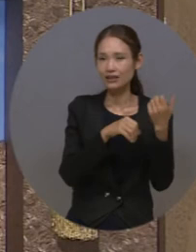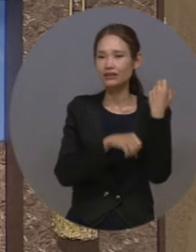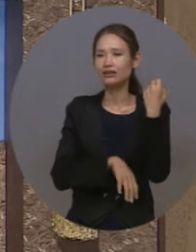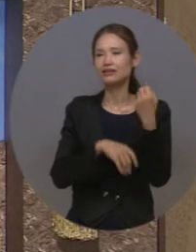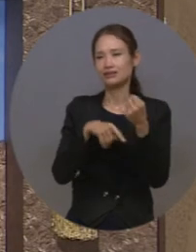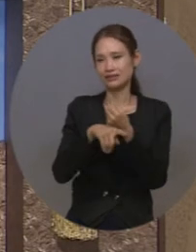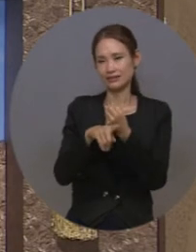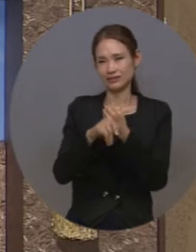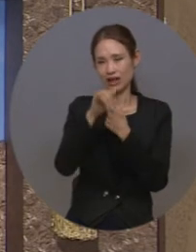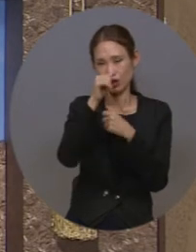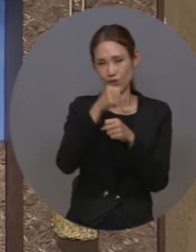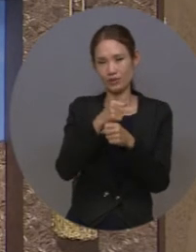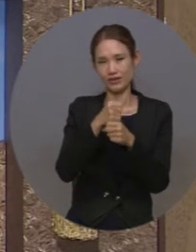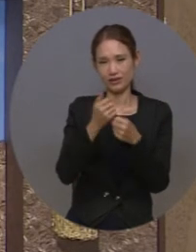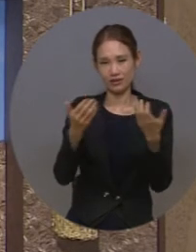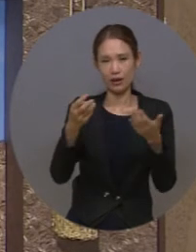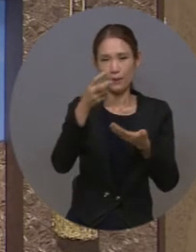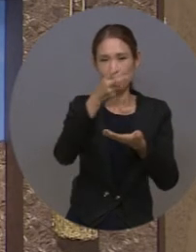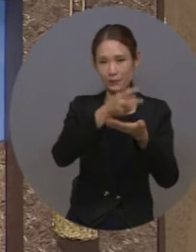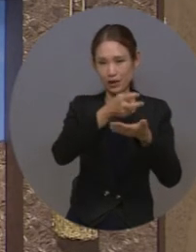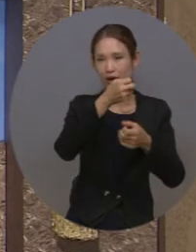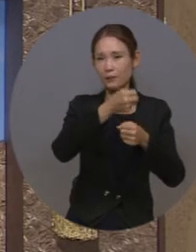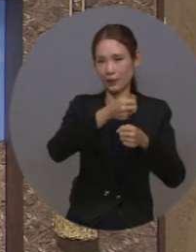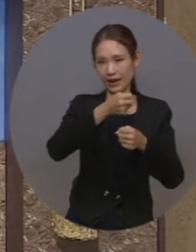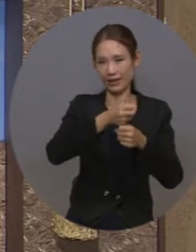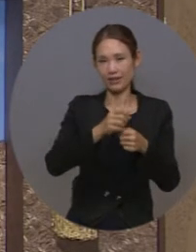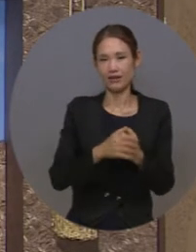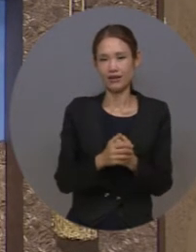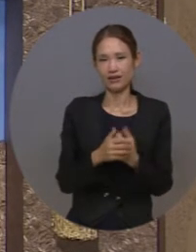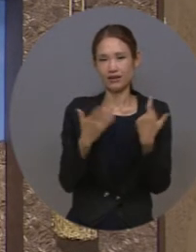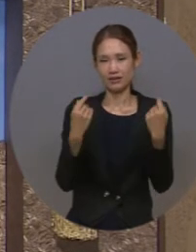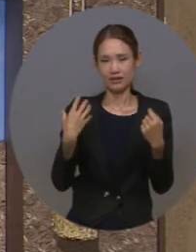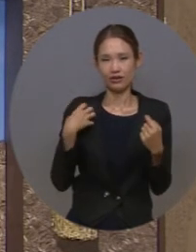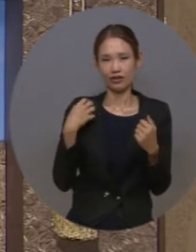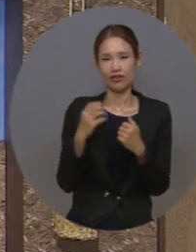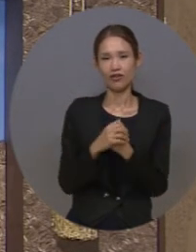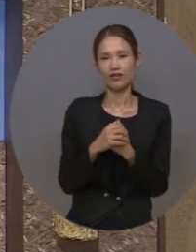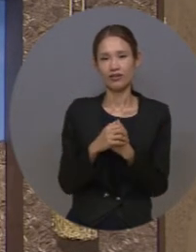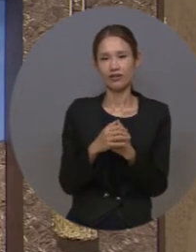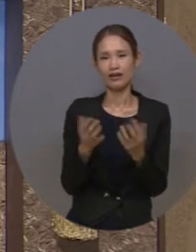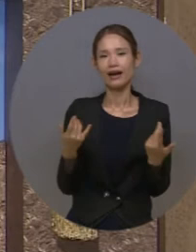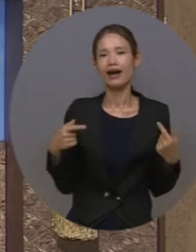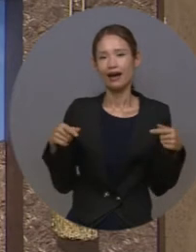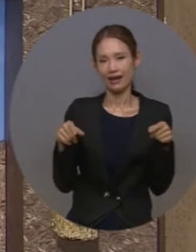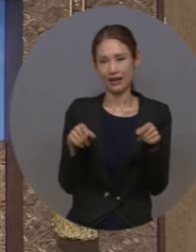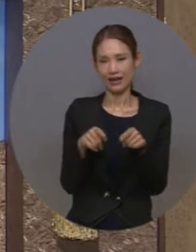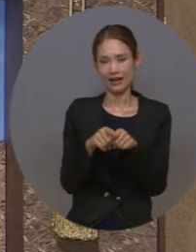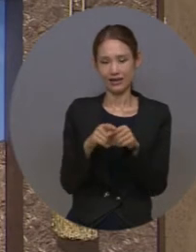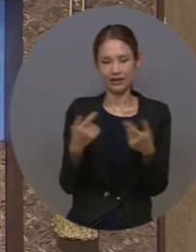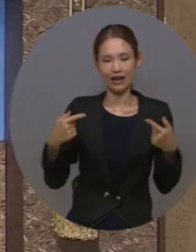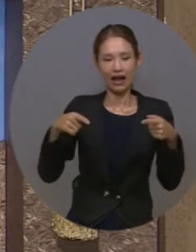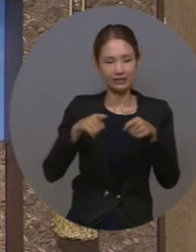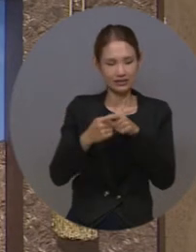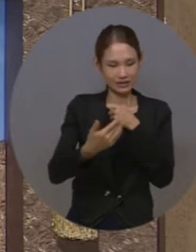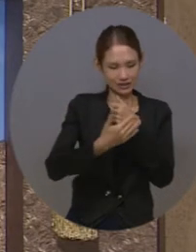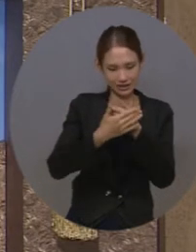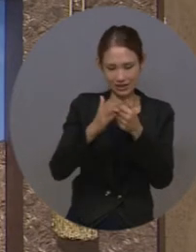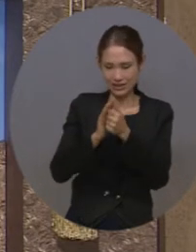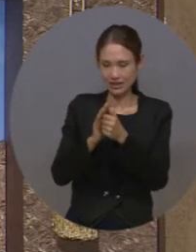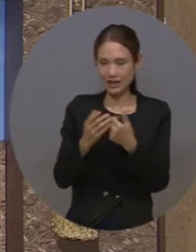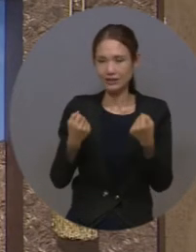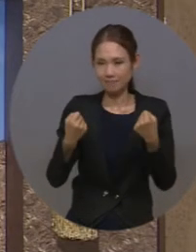만들어주는 그런, 조례를 만든다든지 그런 역할을 해서 같이 상생하자,